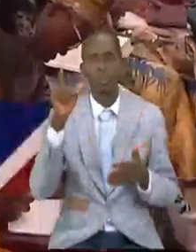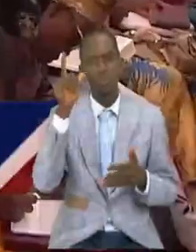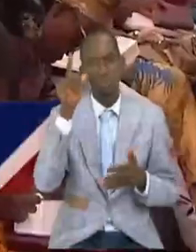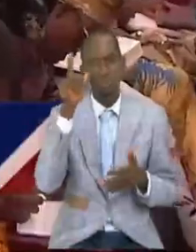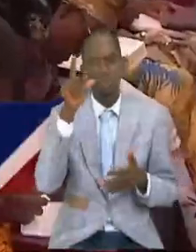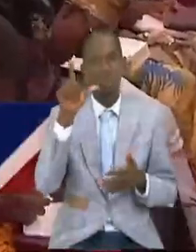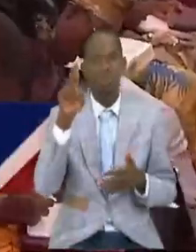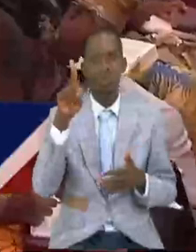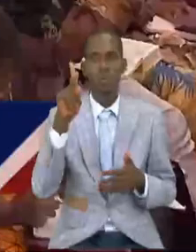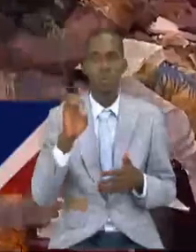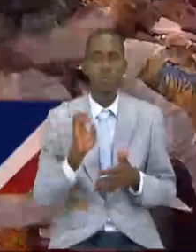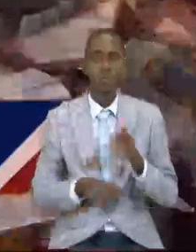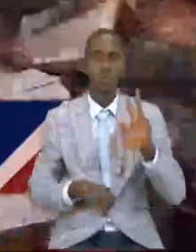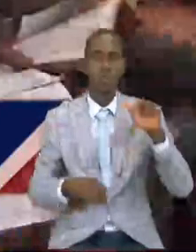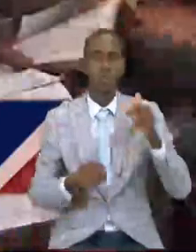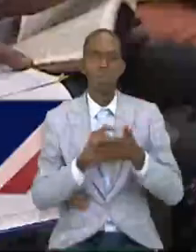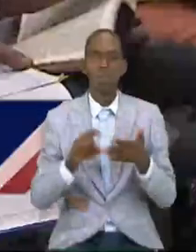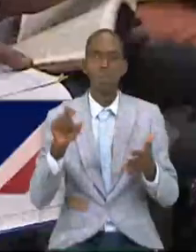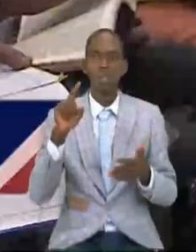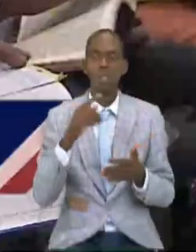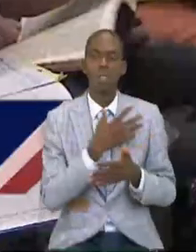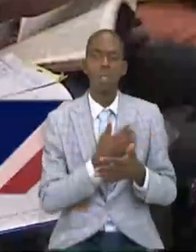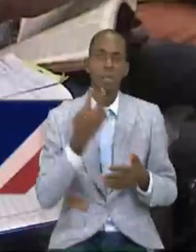13, 11.